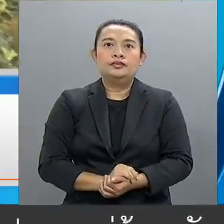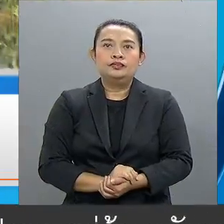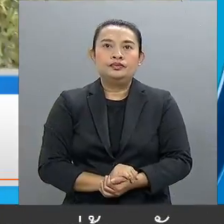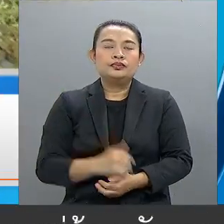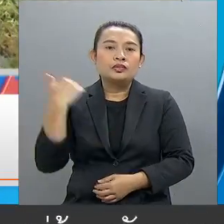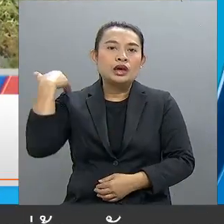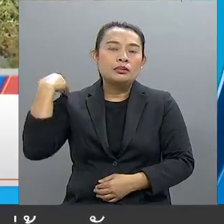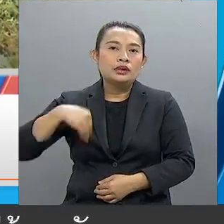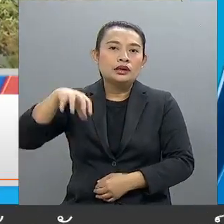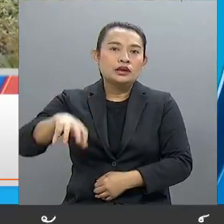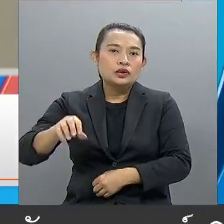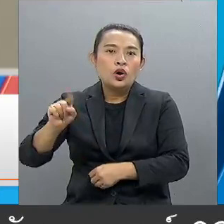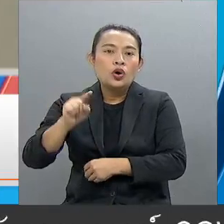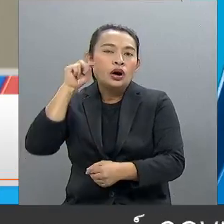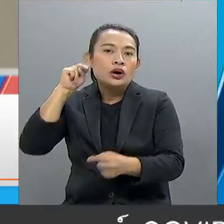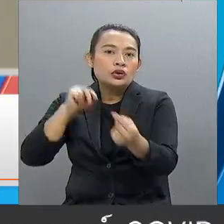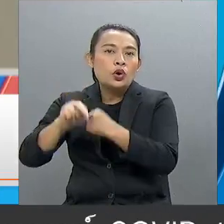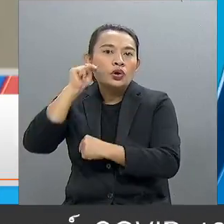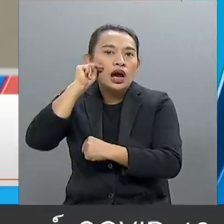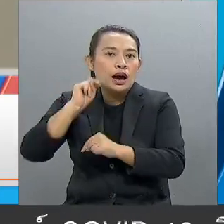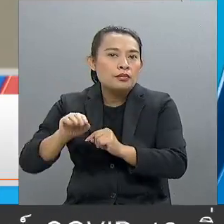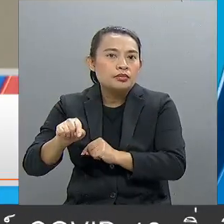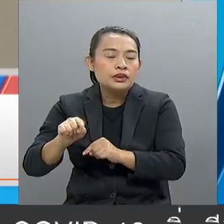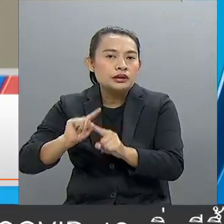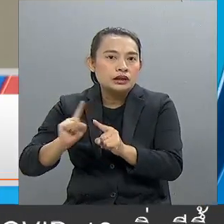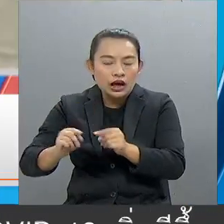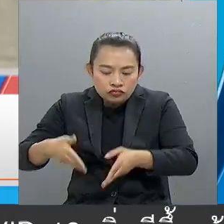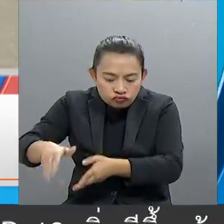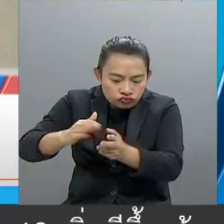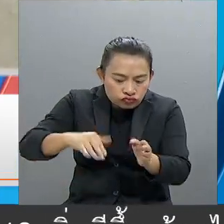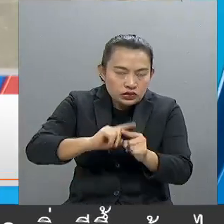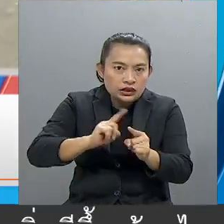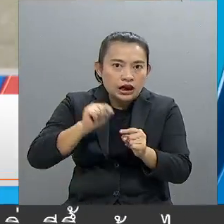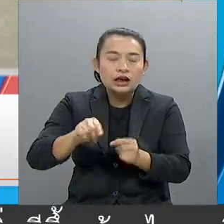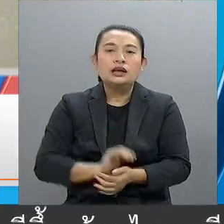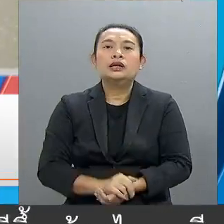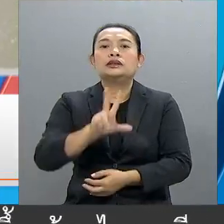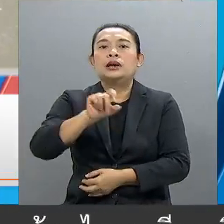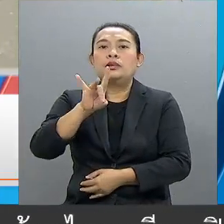มาณ385สายนะครับความยาว